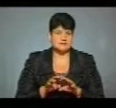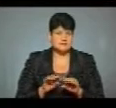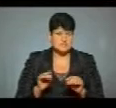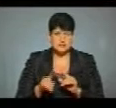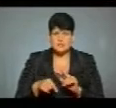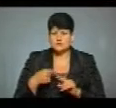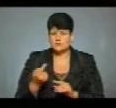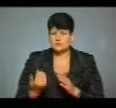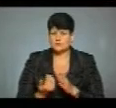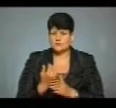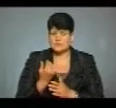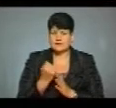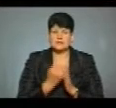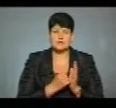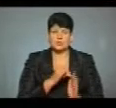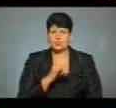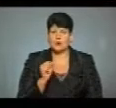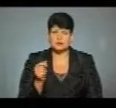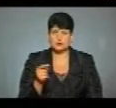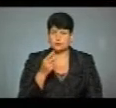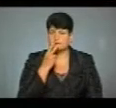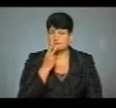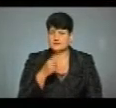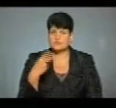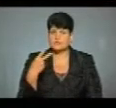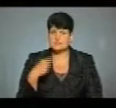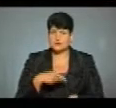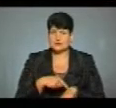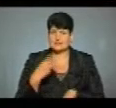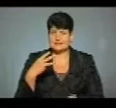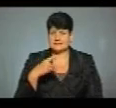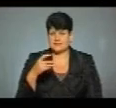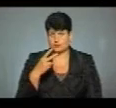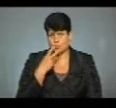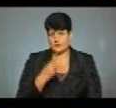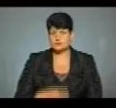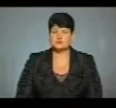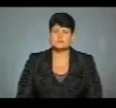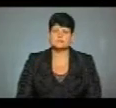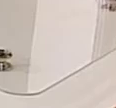Наступний випуск новин на телеканалі UA Тернопіль. Дивіться о 20:30. Побачимось.